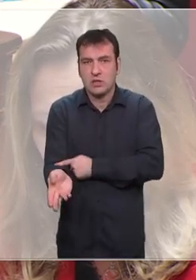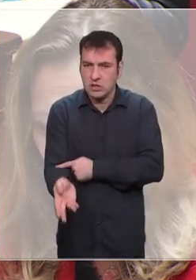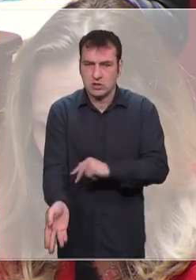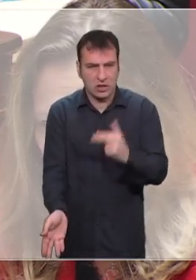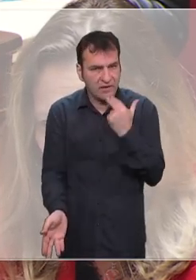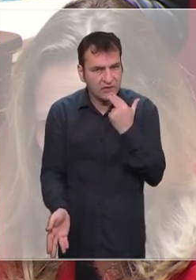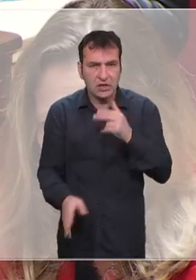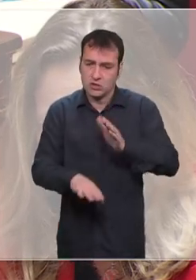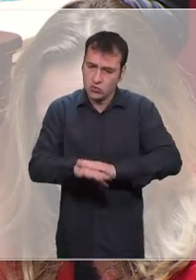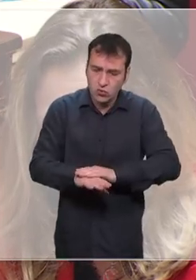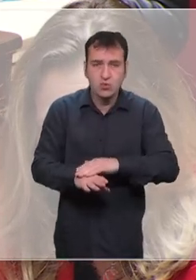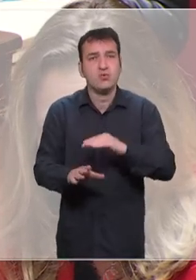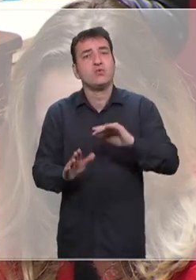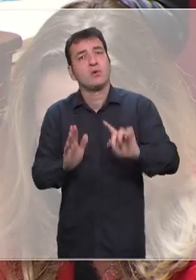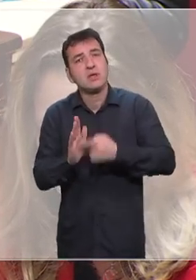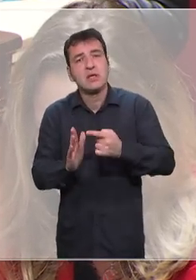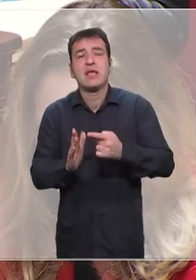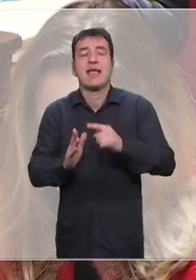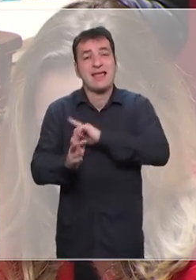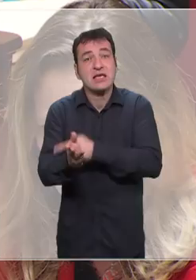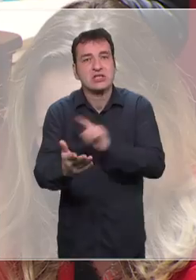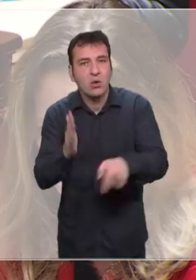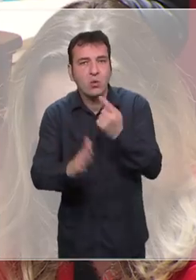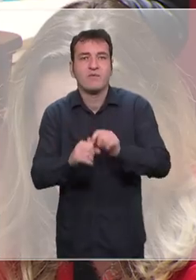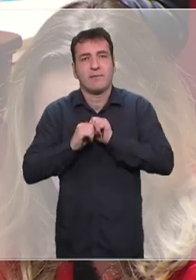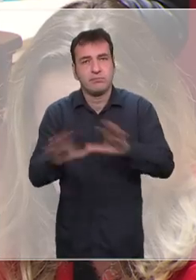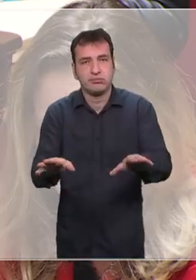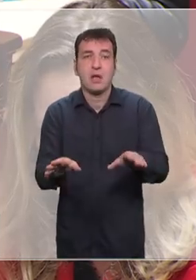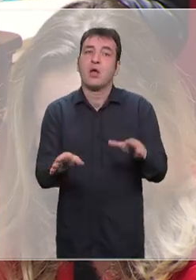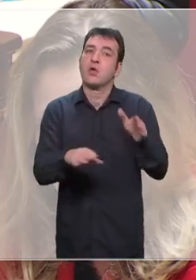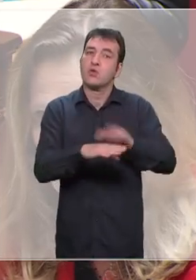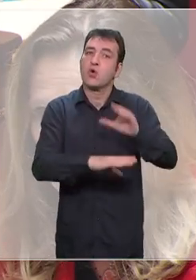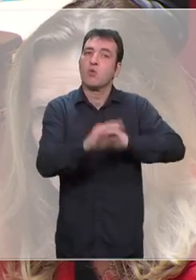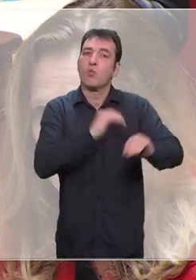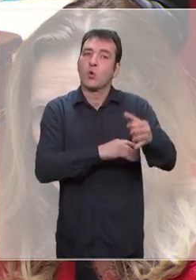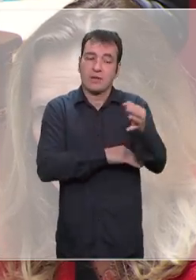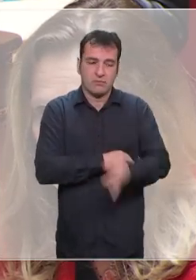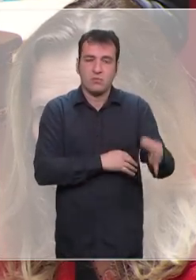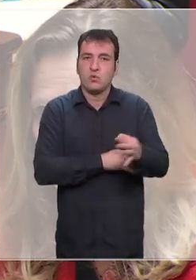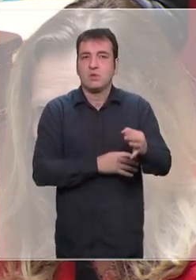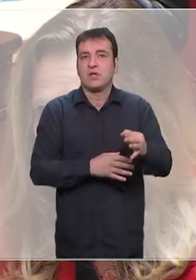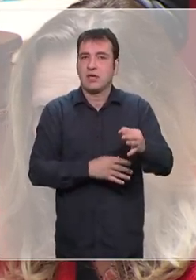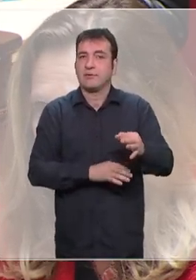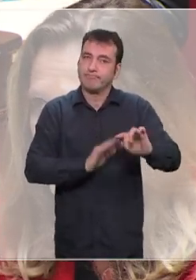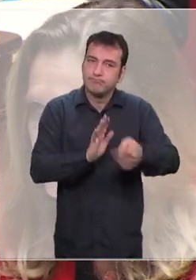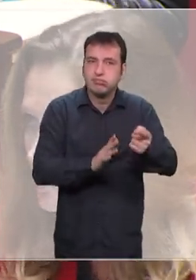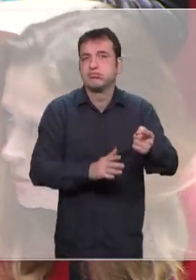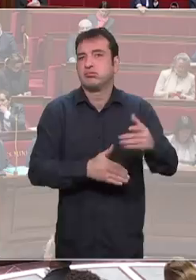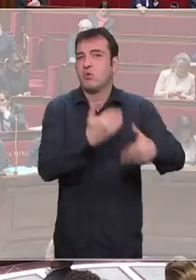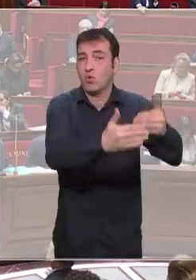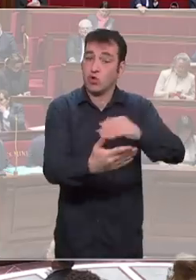énergies renouvelables et sur la relance du programme nucléaire. Nous avons un programme, nous protégeons les Français et ils nous font